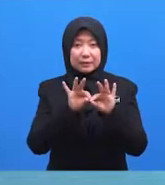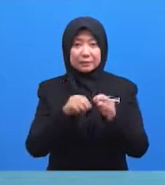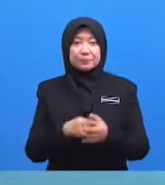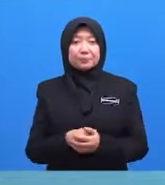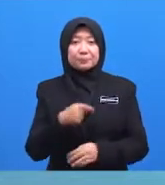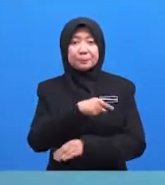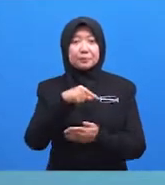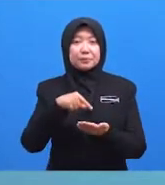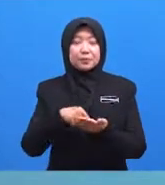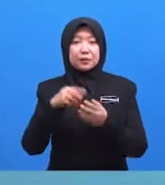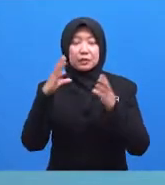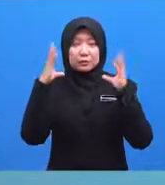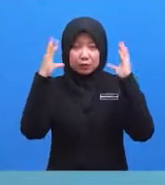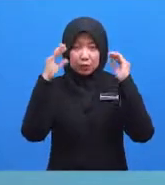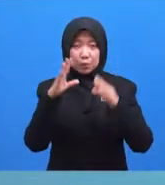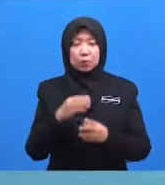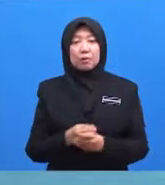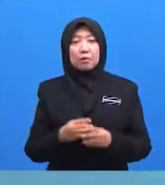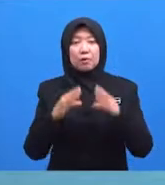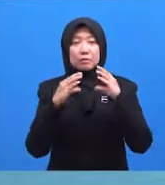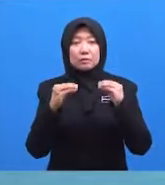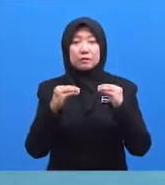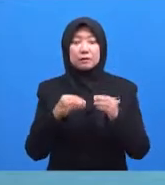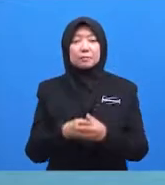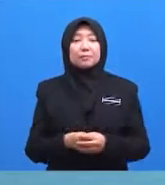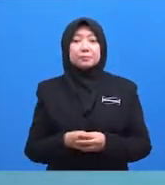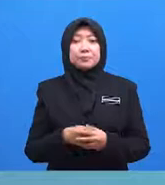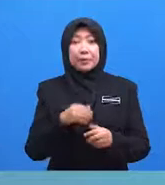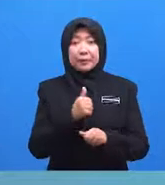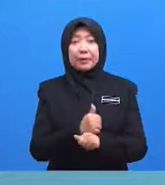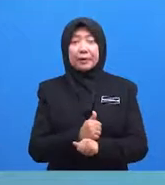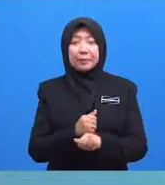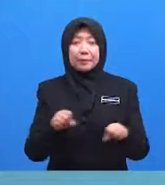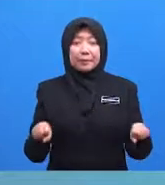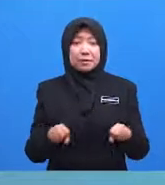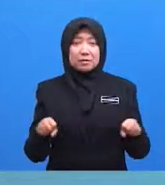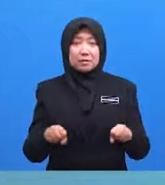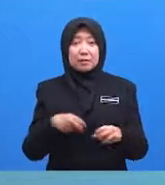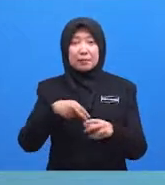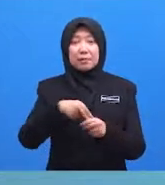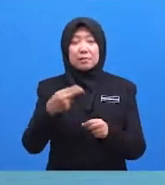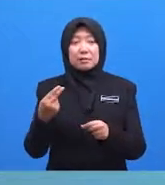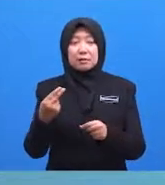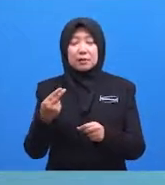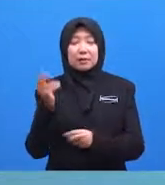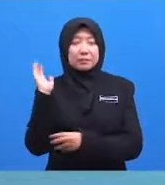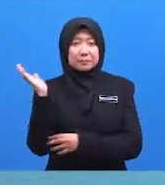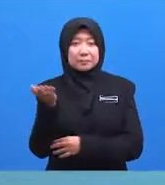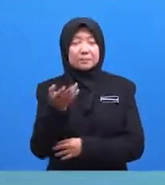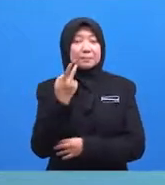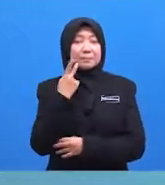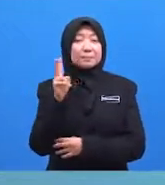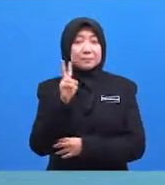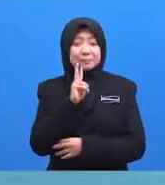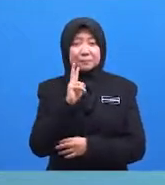Pada hari ini, cikgu akan mengajar amali memasak di bawah tajuk penghasilan pembuka selera.